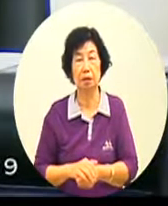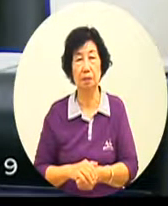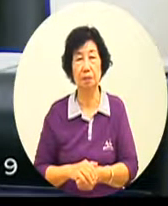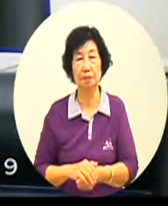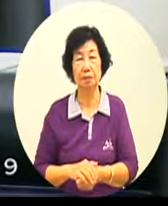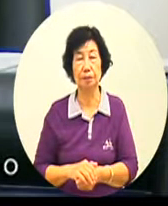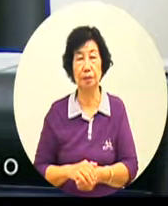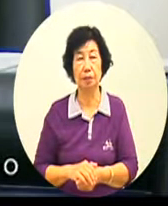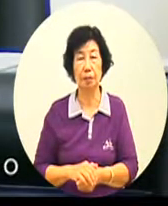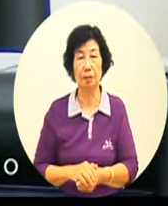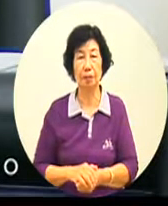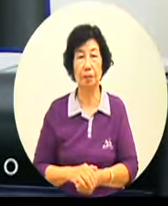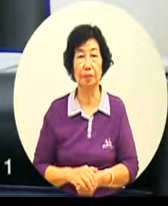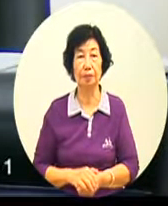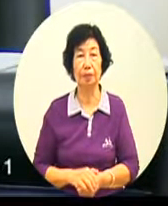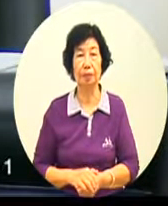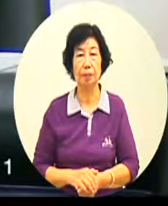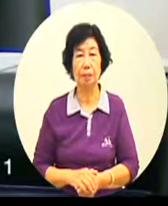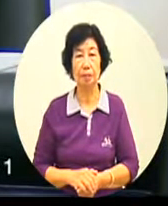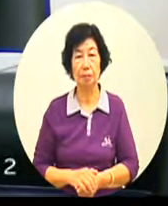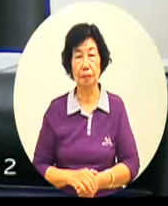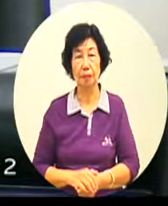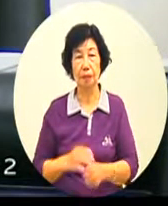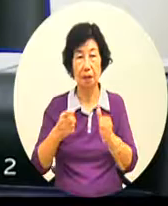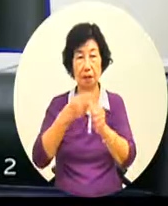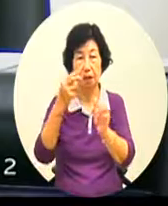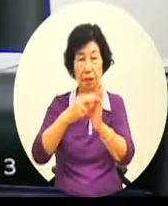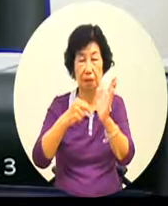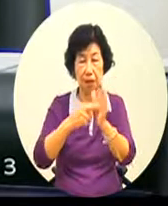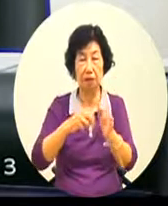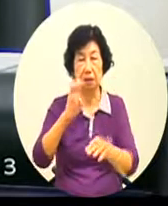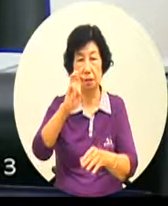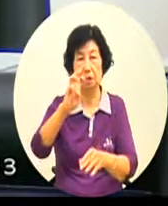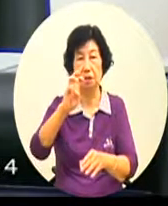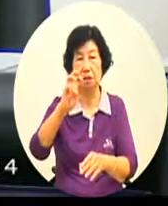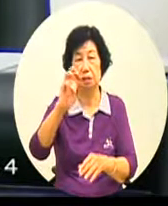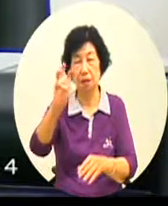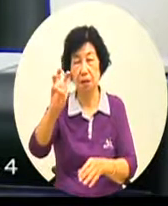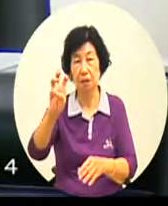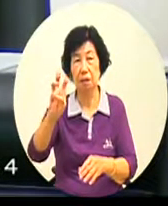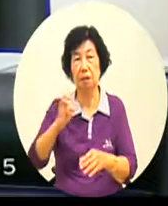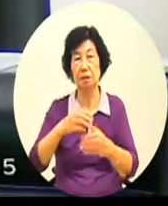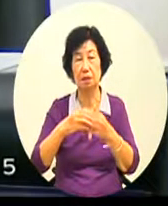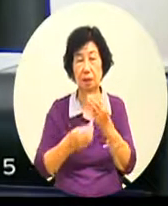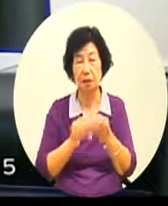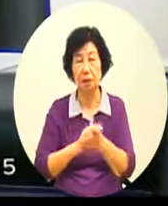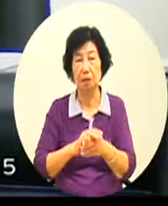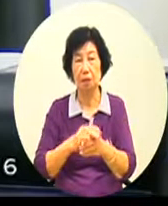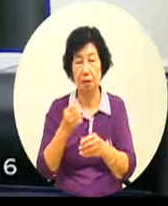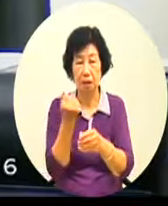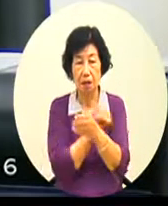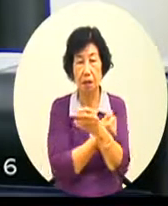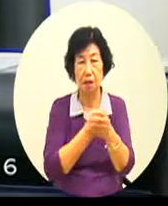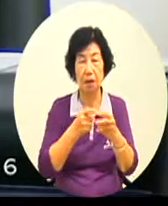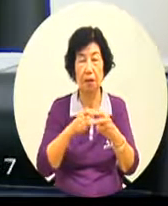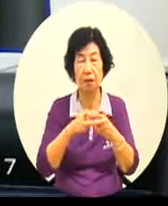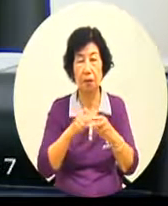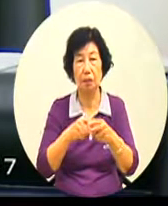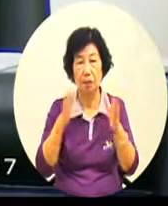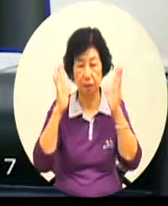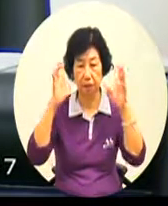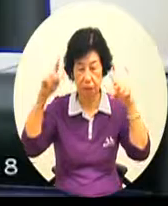如果有就我先解释劳动基准法第30条好了哈，哦，劳工正常工作哈是每日不